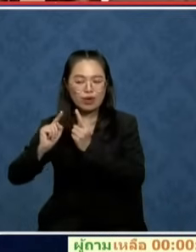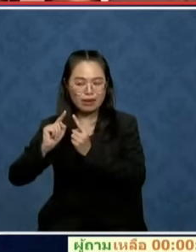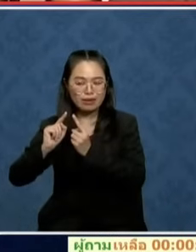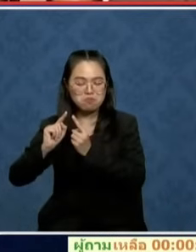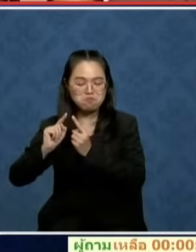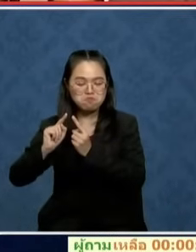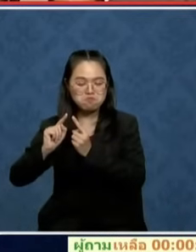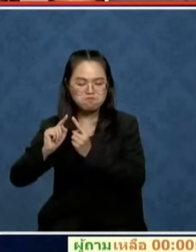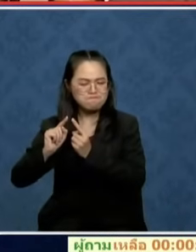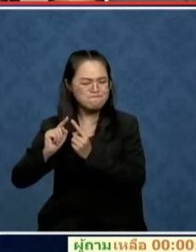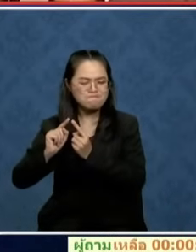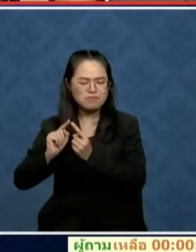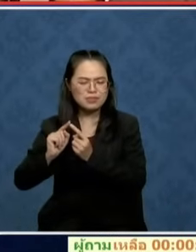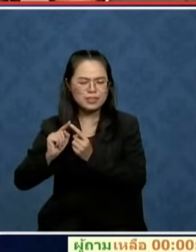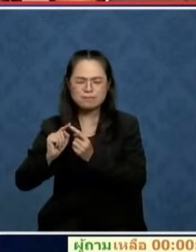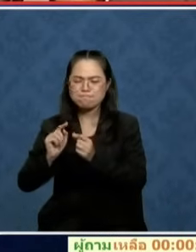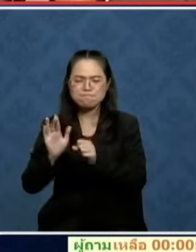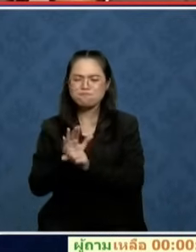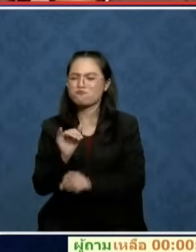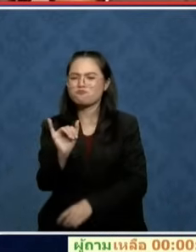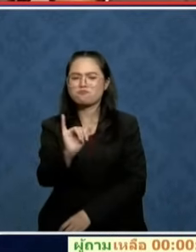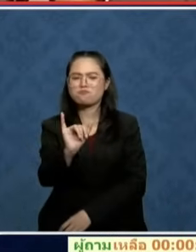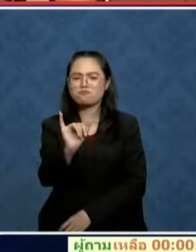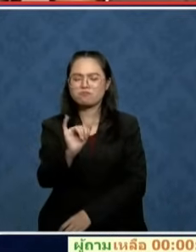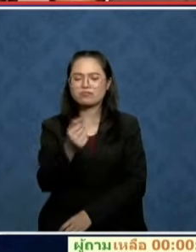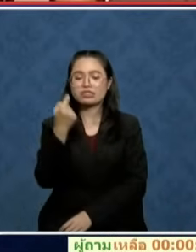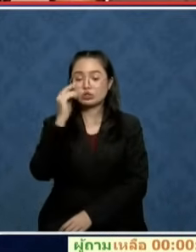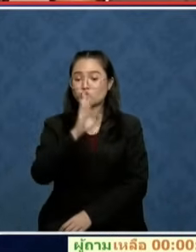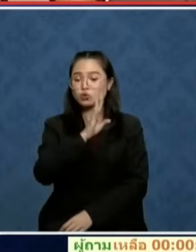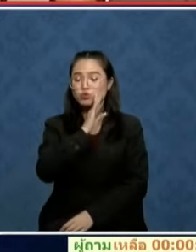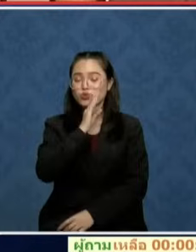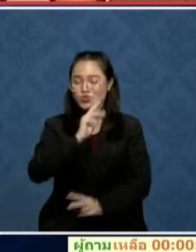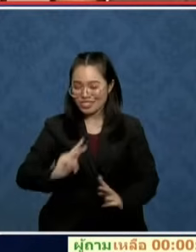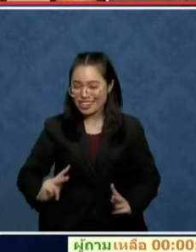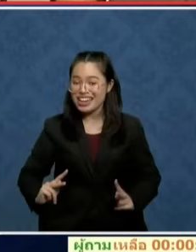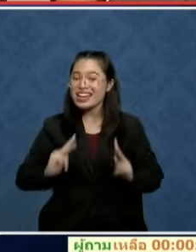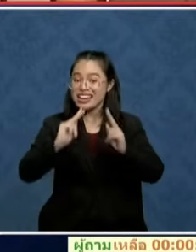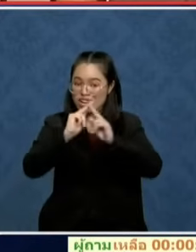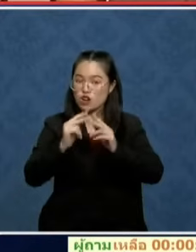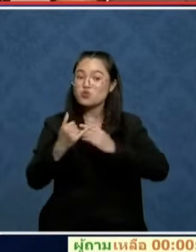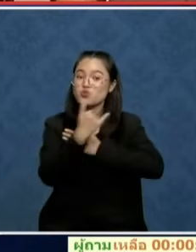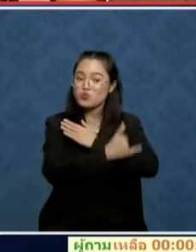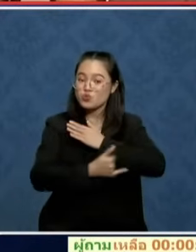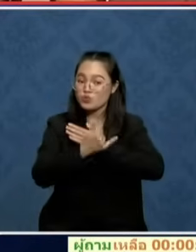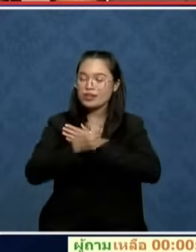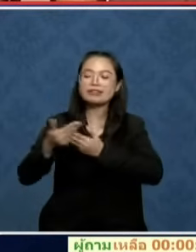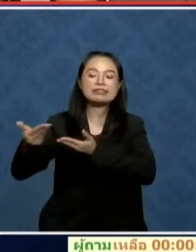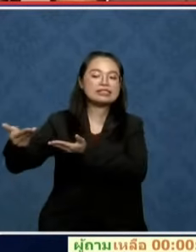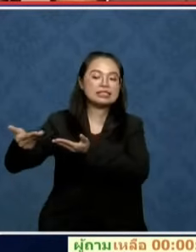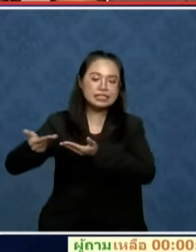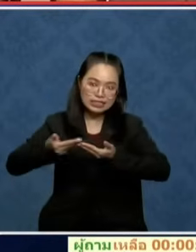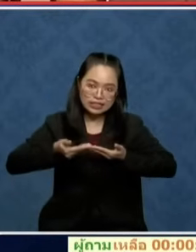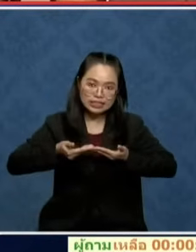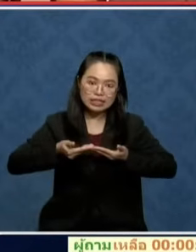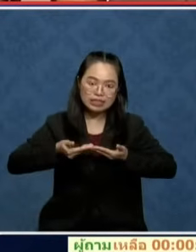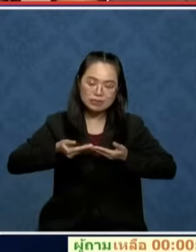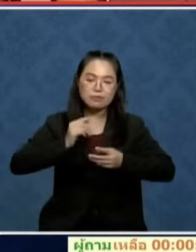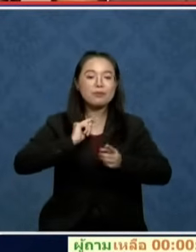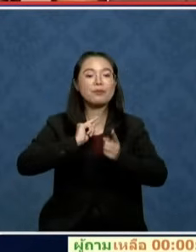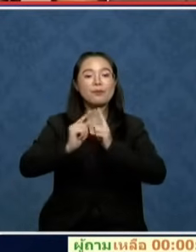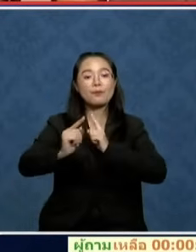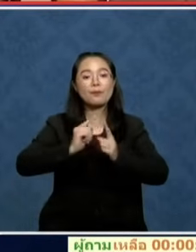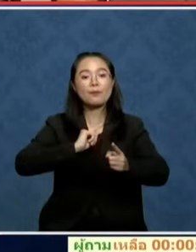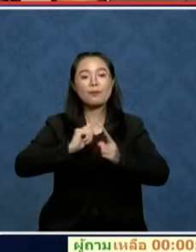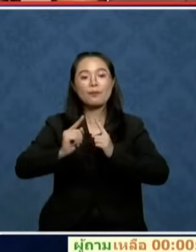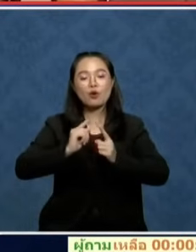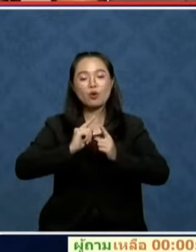จะเป็นไปได้หรือไม่ที่กระทรวงการต่างประเทศจะเชิญคุณทอมแอนดรูว์ผู้รายงานพิเศษเพื่อมาพูดคุยเรื่องนี้อย่างเป็น